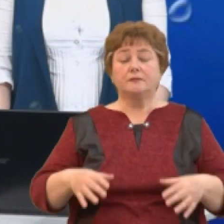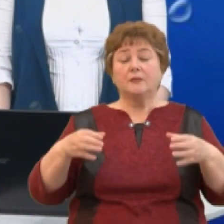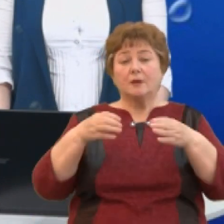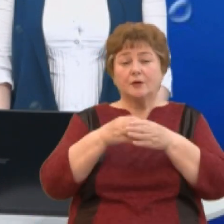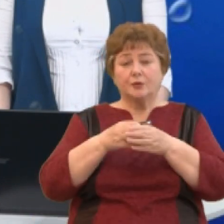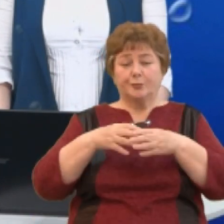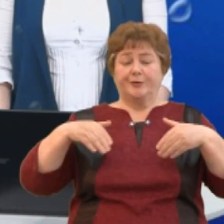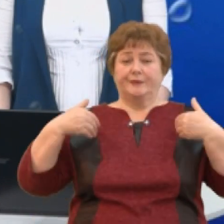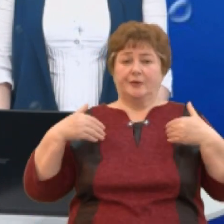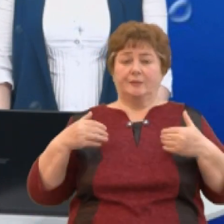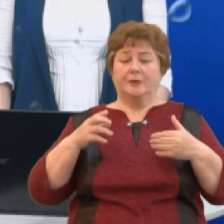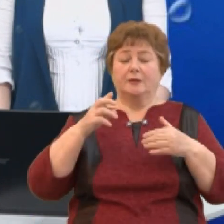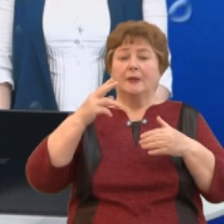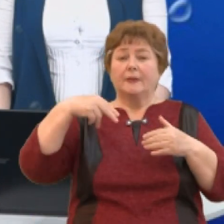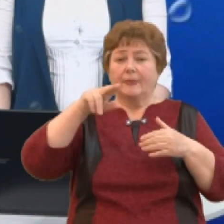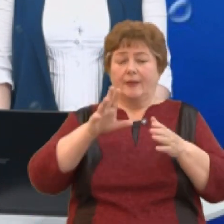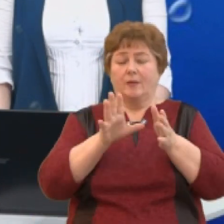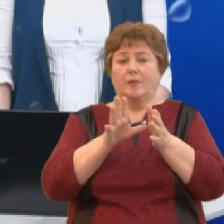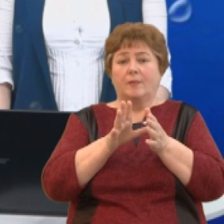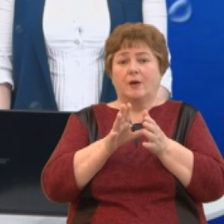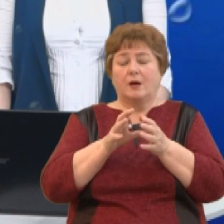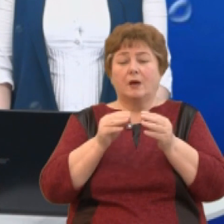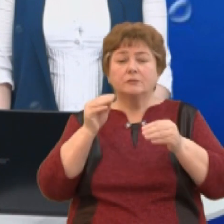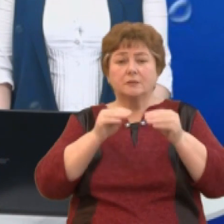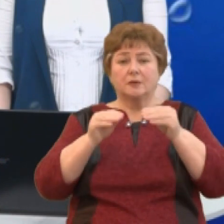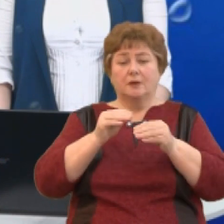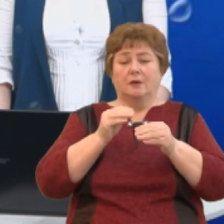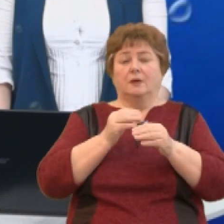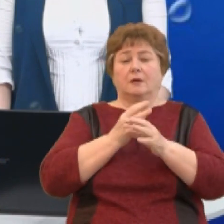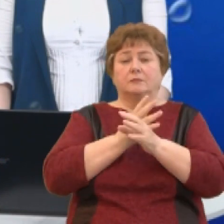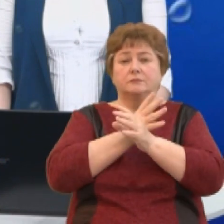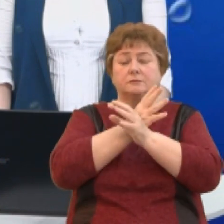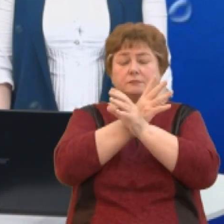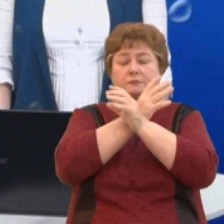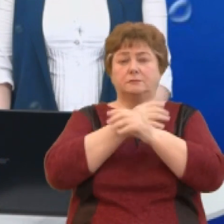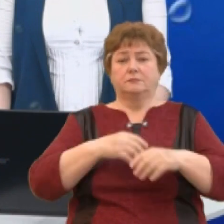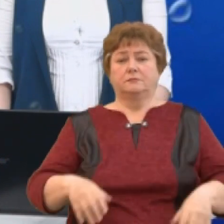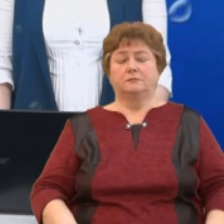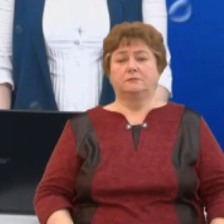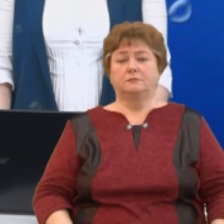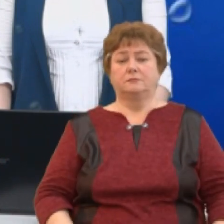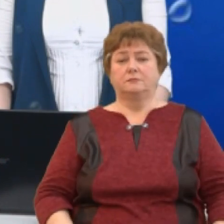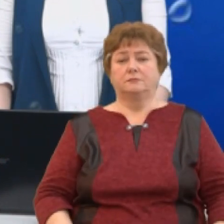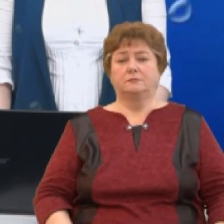Витамины группы D способствуют формированию костей.